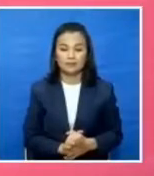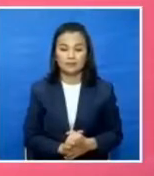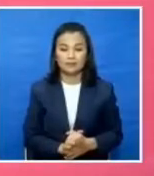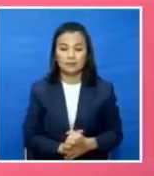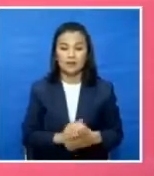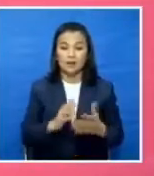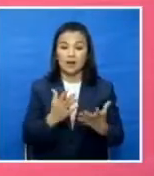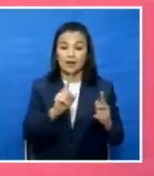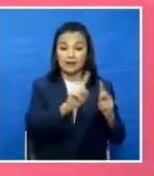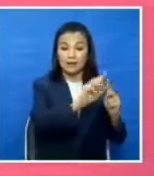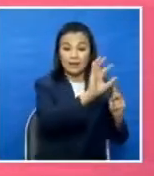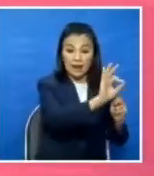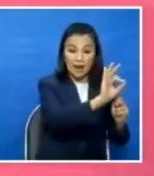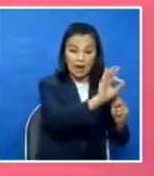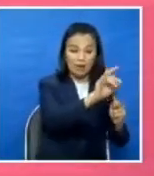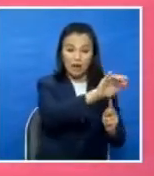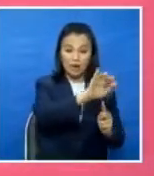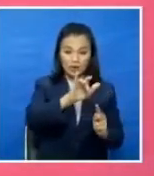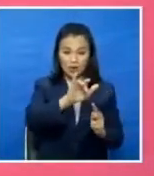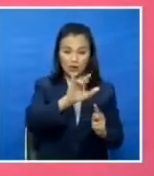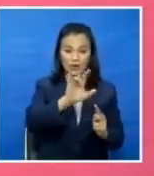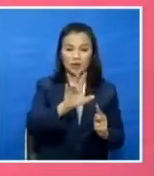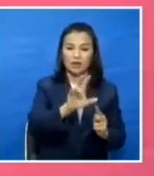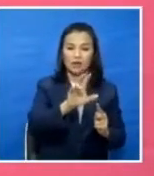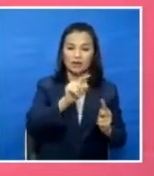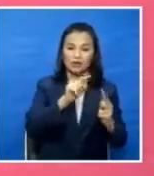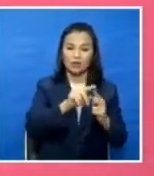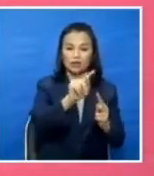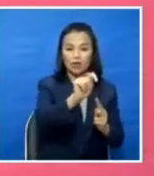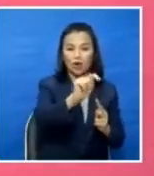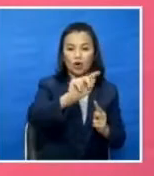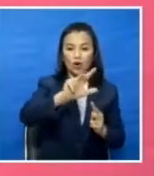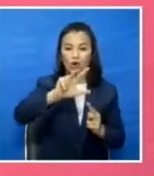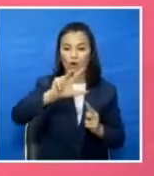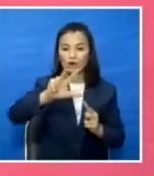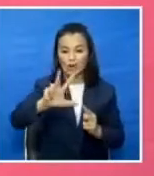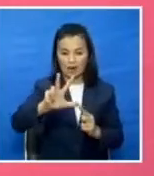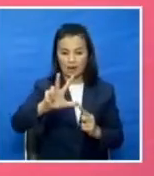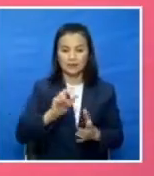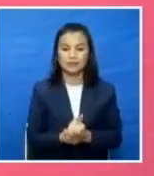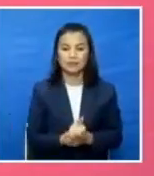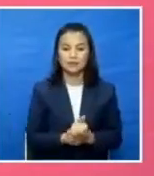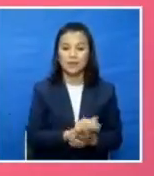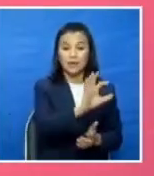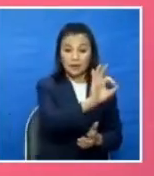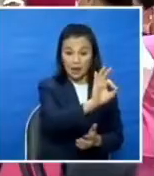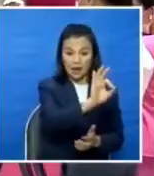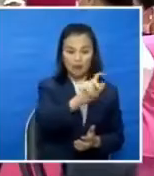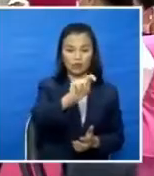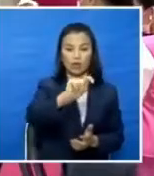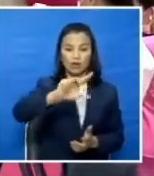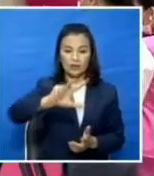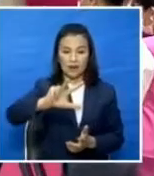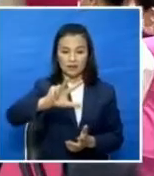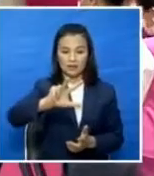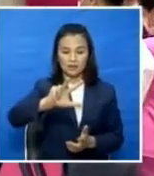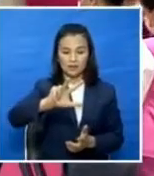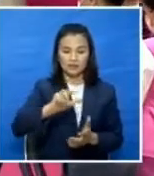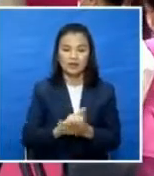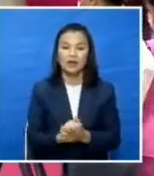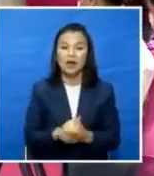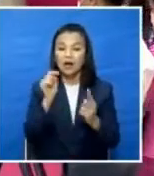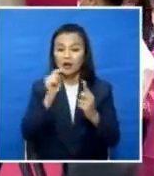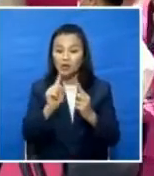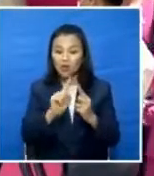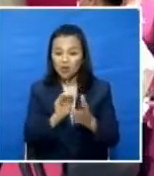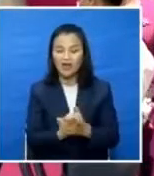ได้งวดที่9หมวดอักษรถอฐานงวดที่9หมวดอักษรถอฐานจะได้ทำการออก